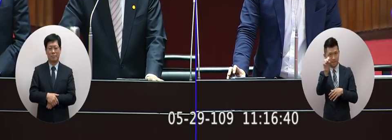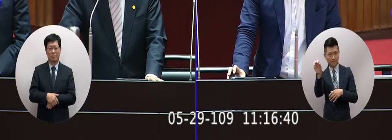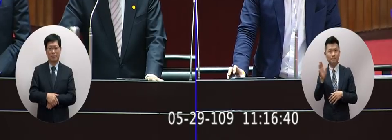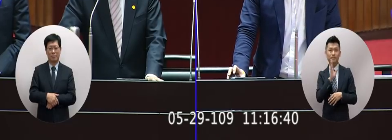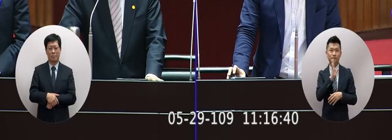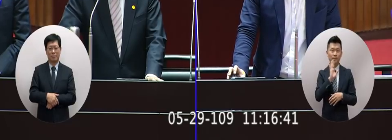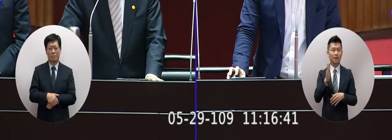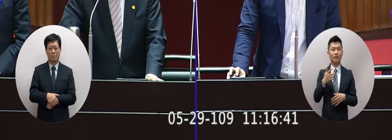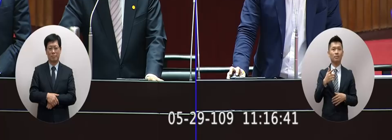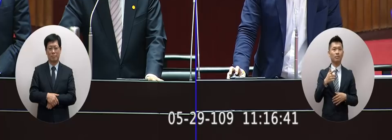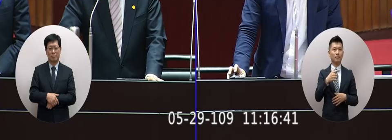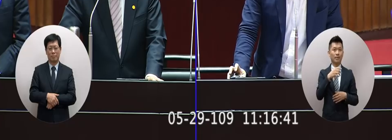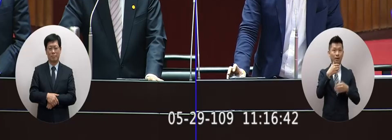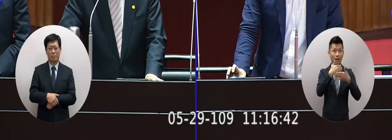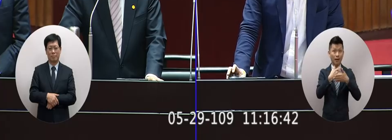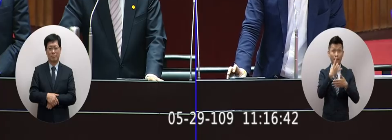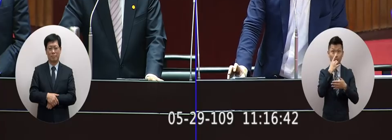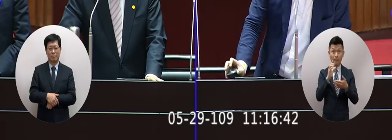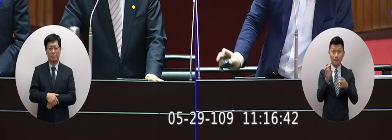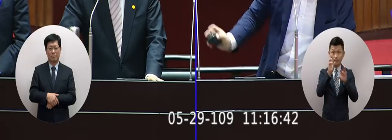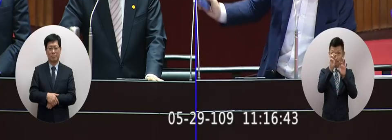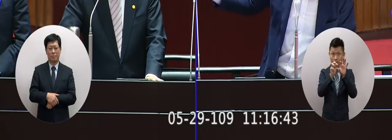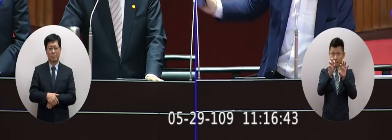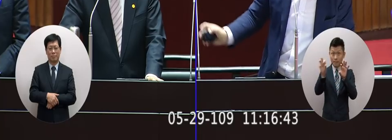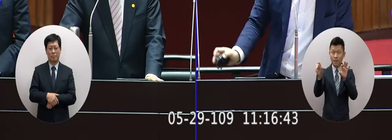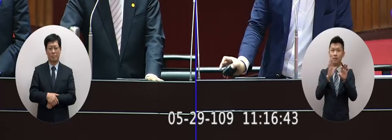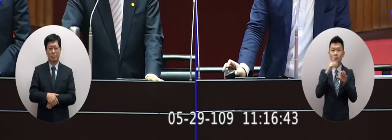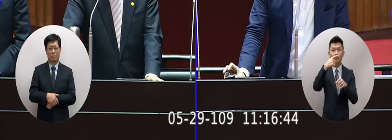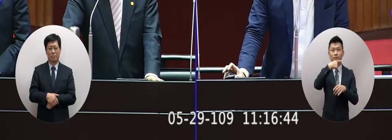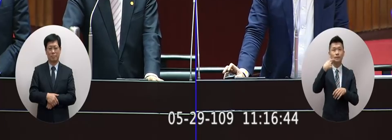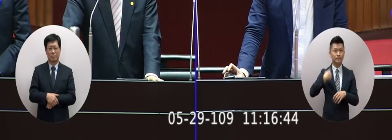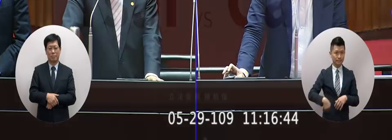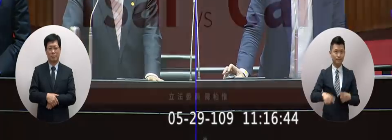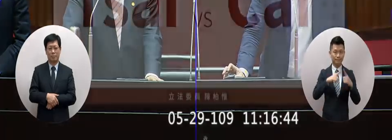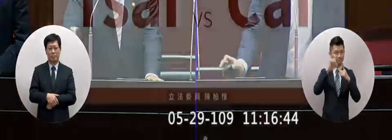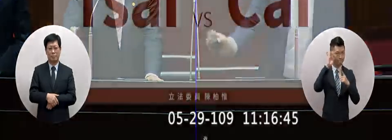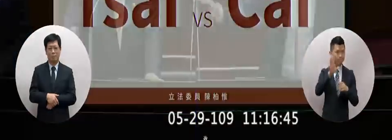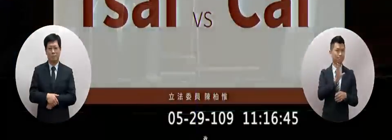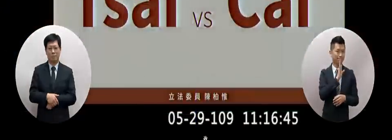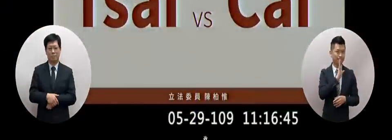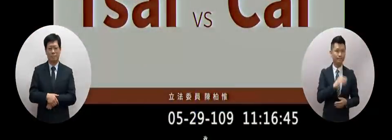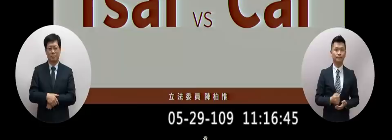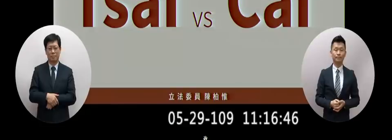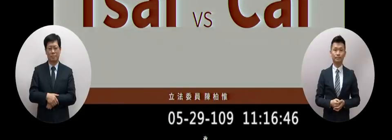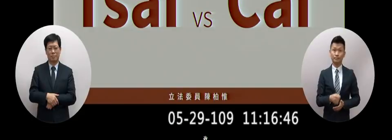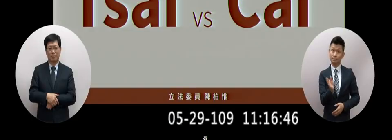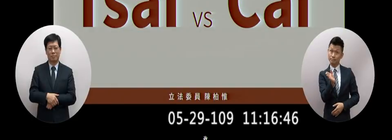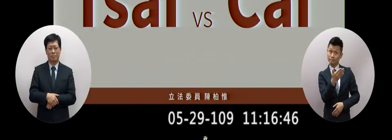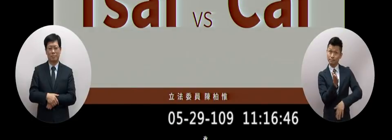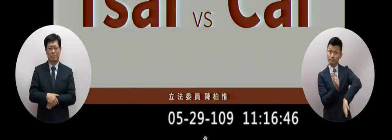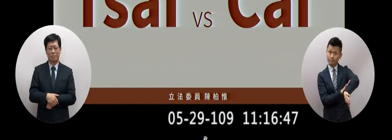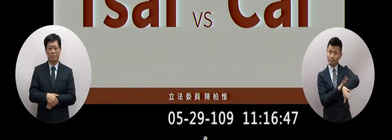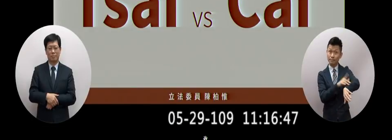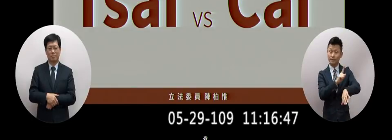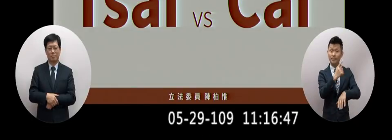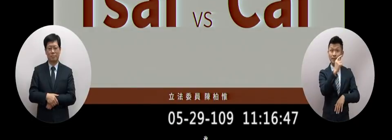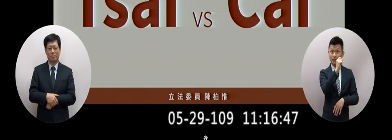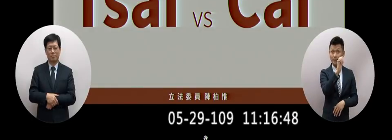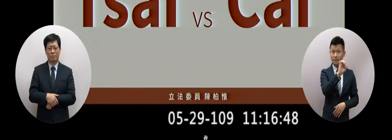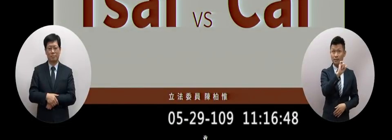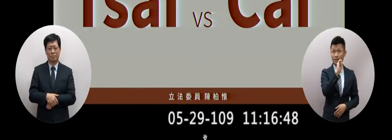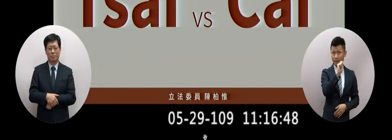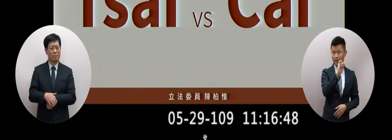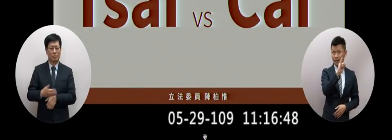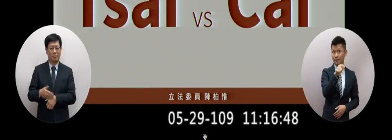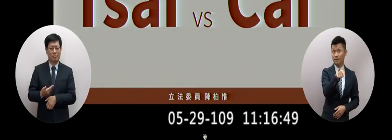实是俄罗斯人发明的啦。我阁举一个咧，比如讲，你刚才左手边这个要安怎念 ？T S A I，